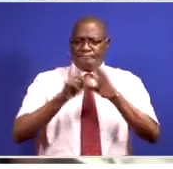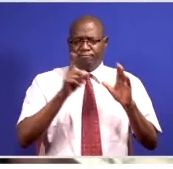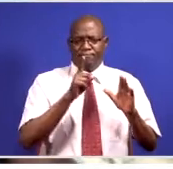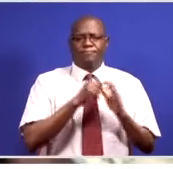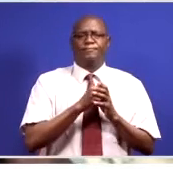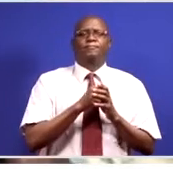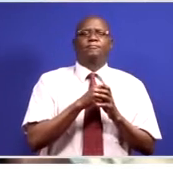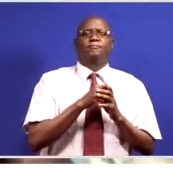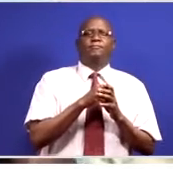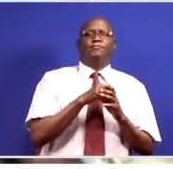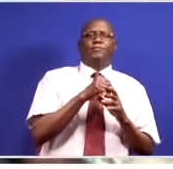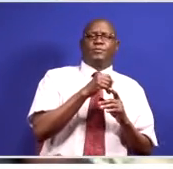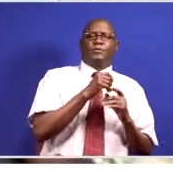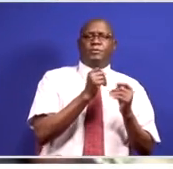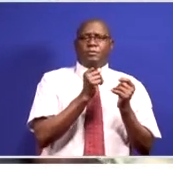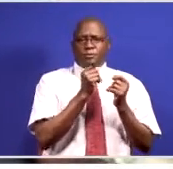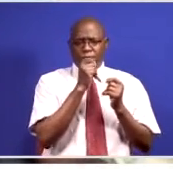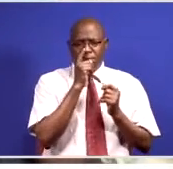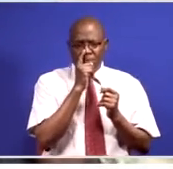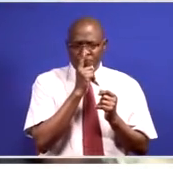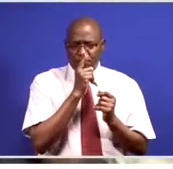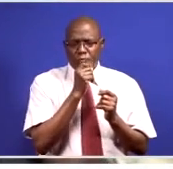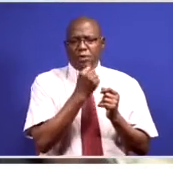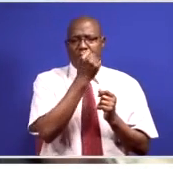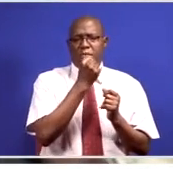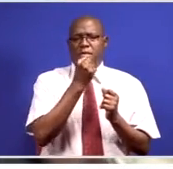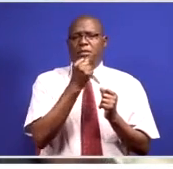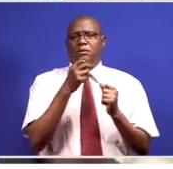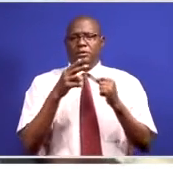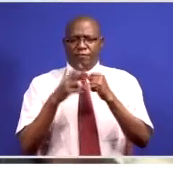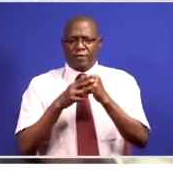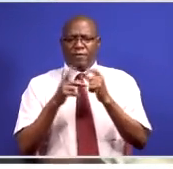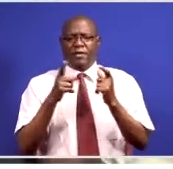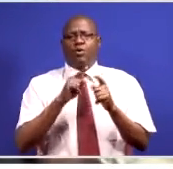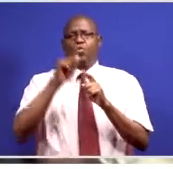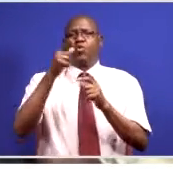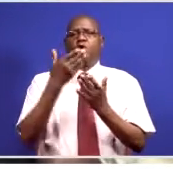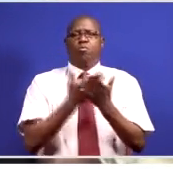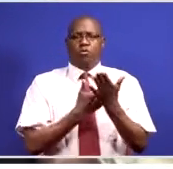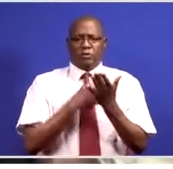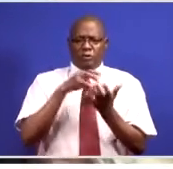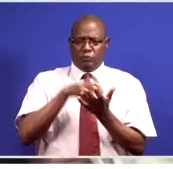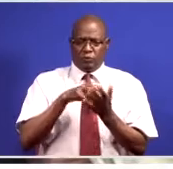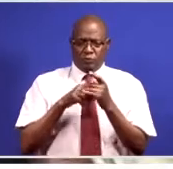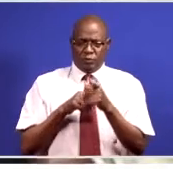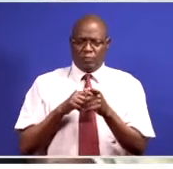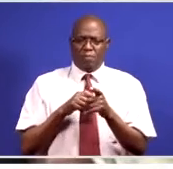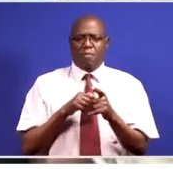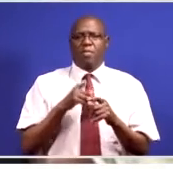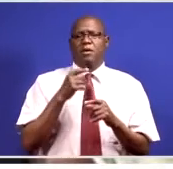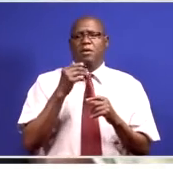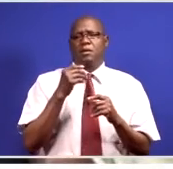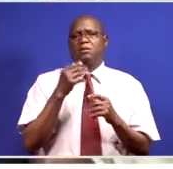7 akaenda station polisi Bamba akaenda kuripoti kisa hicho. Na wale